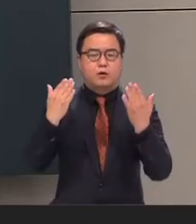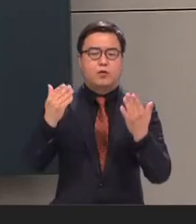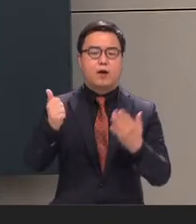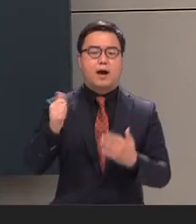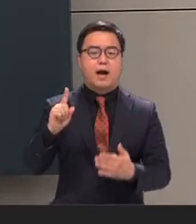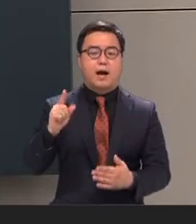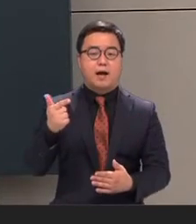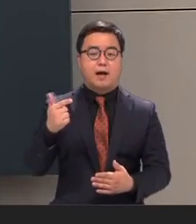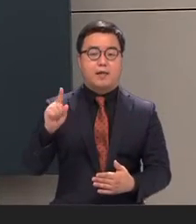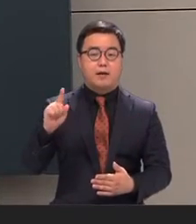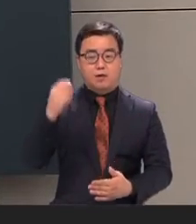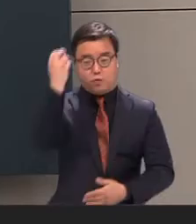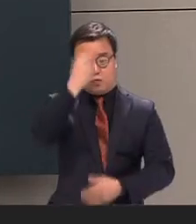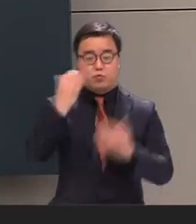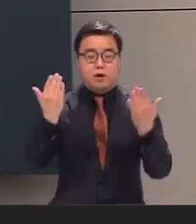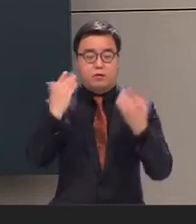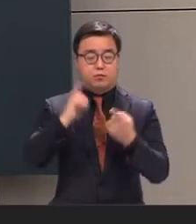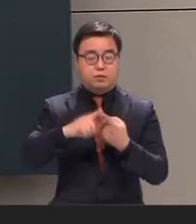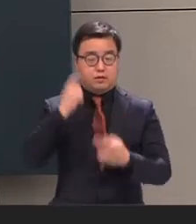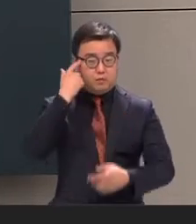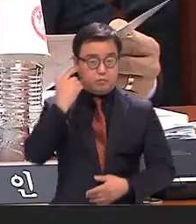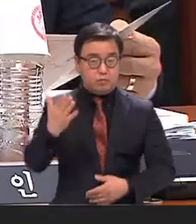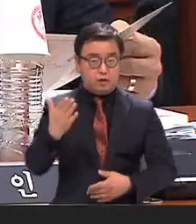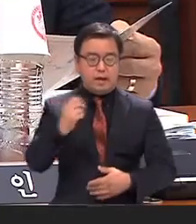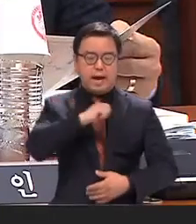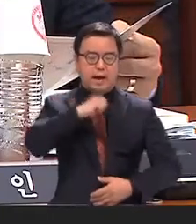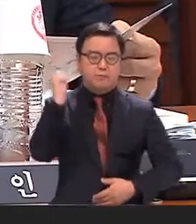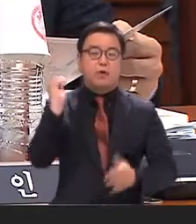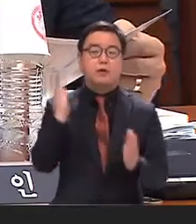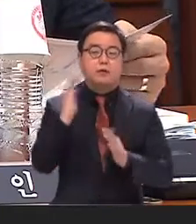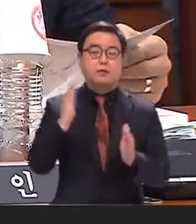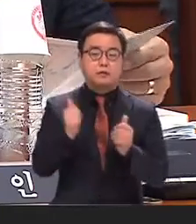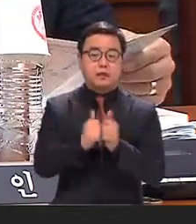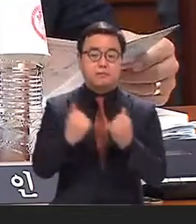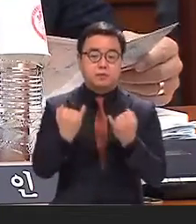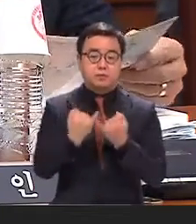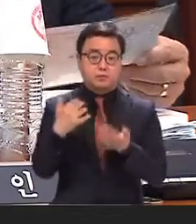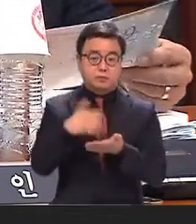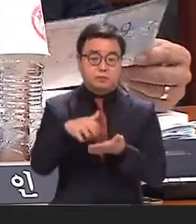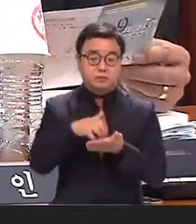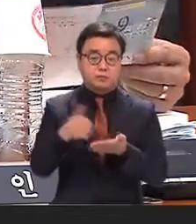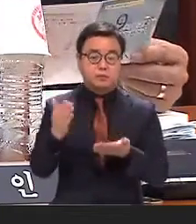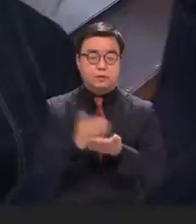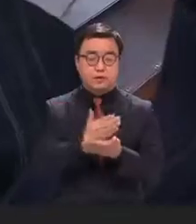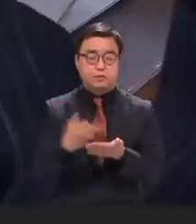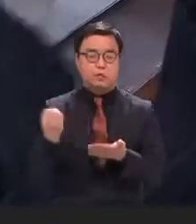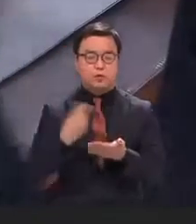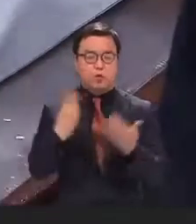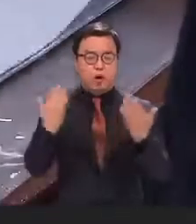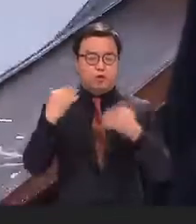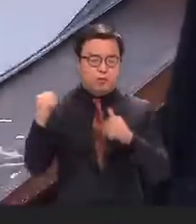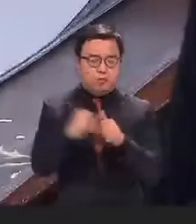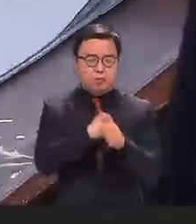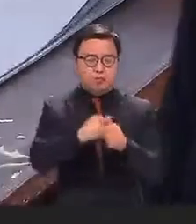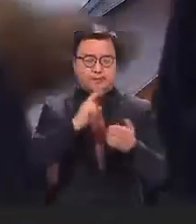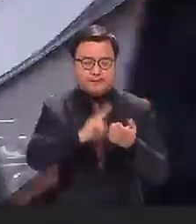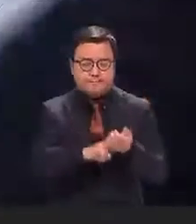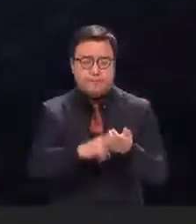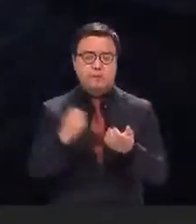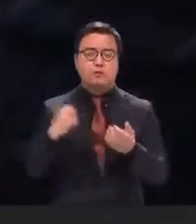모아졌습니다. 합격생 성비 조작과 학교폭력 은폐 논란에 이어 한화고가 자사고로 전환할